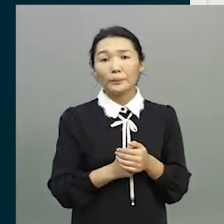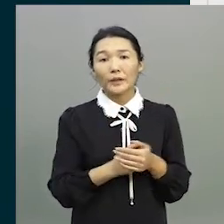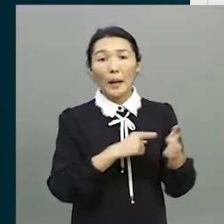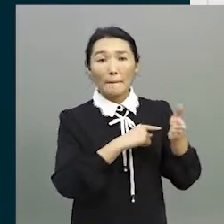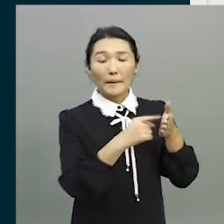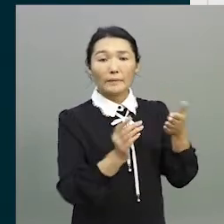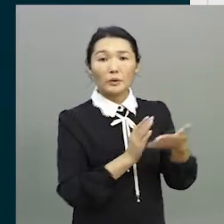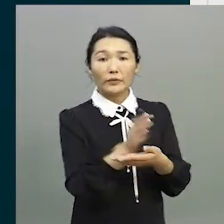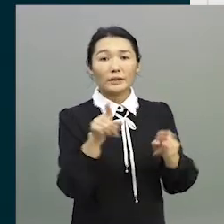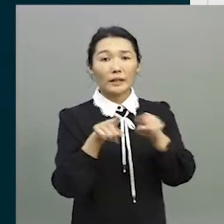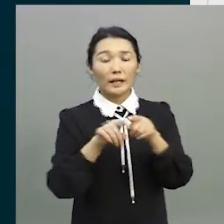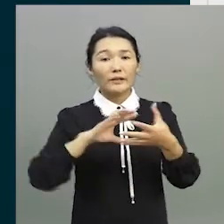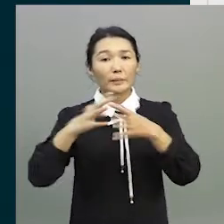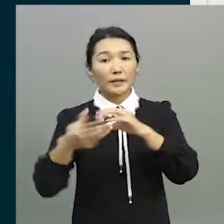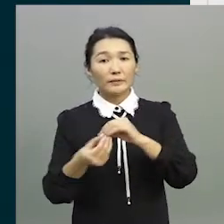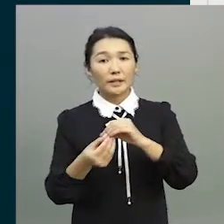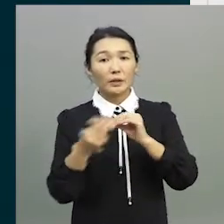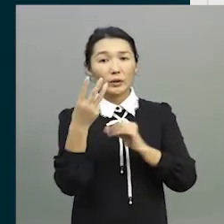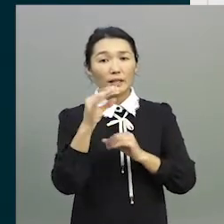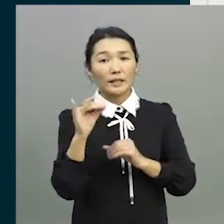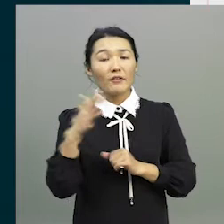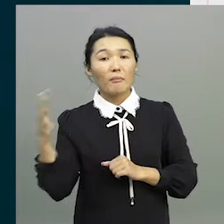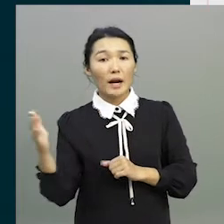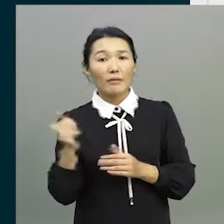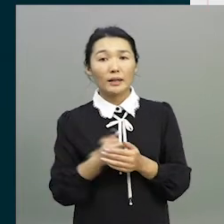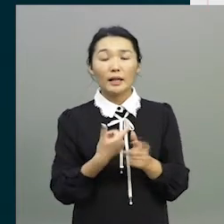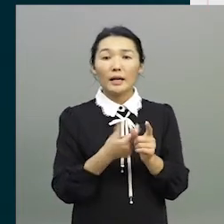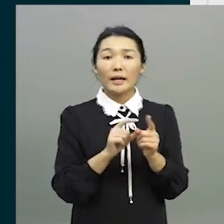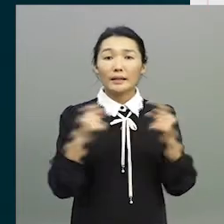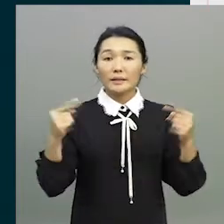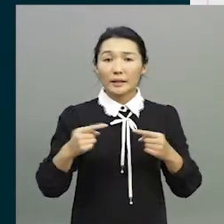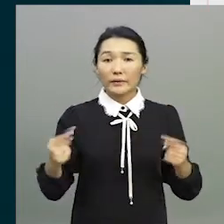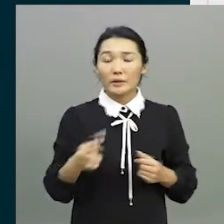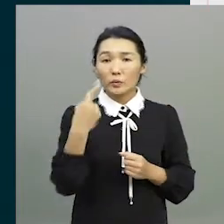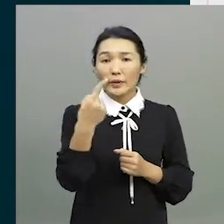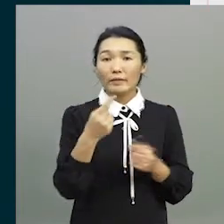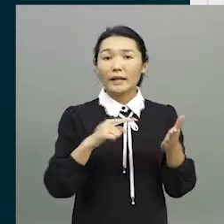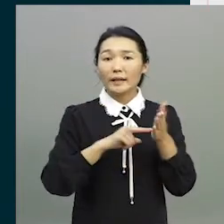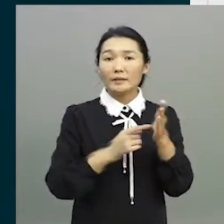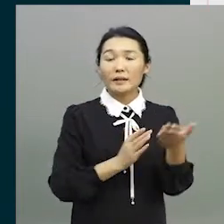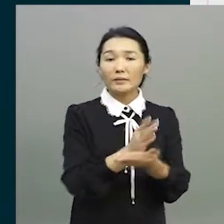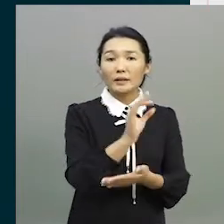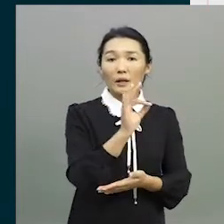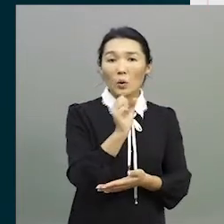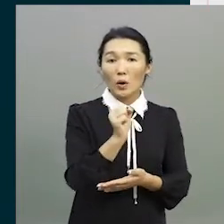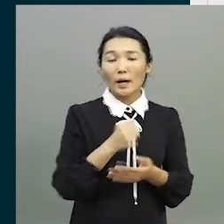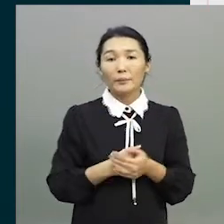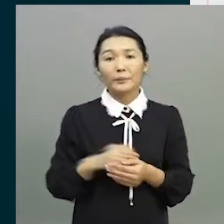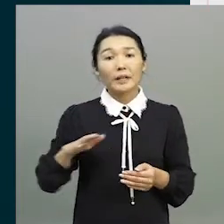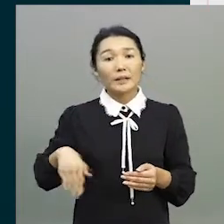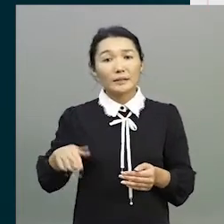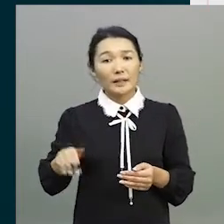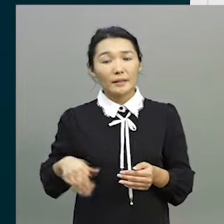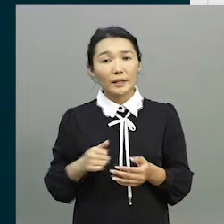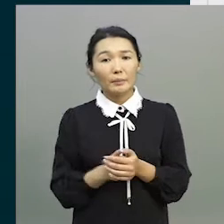равное произведению 3 и вправо это соответствует 1 координате вектора а а затем